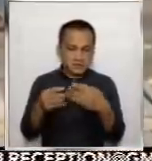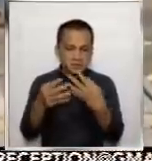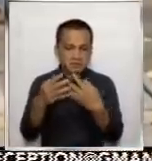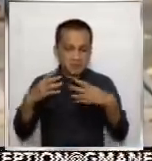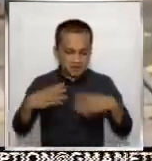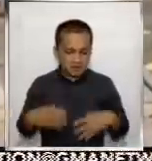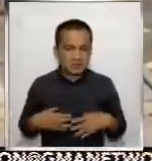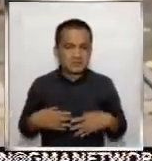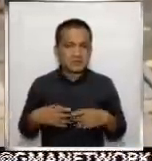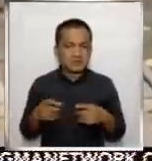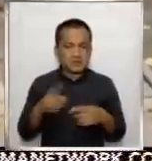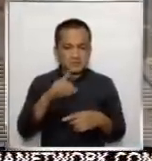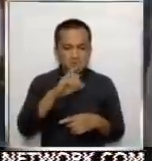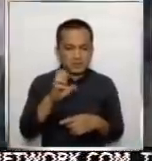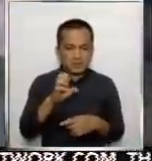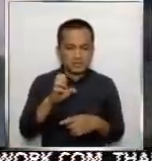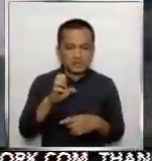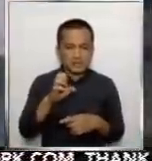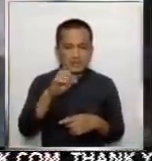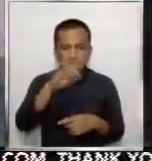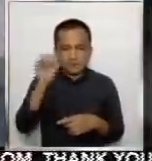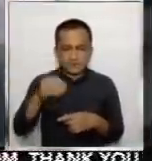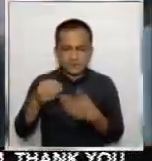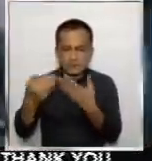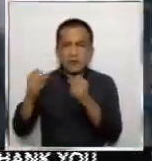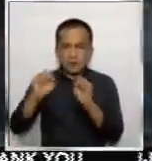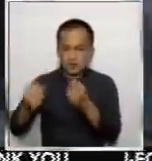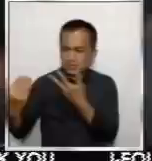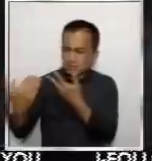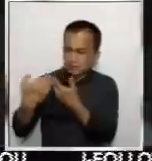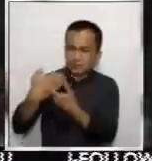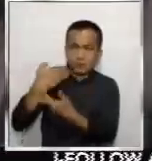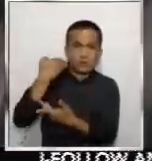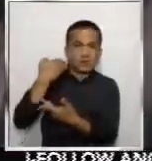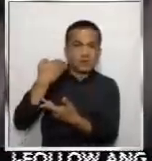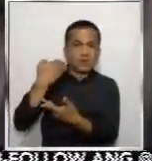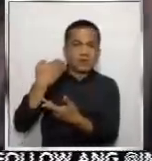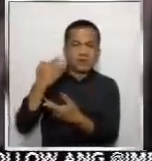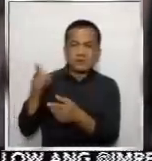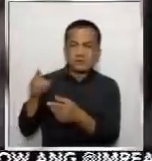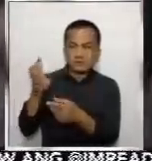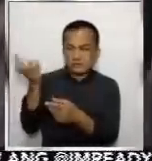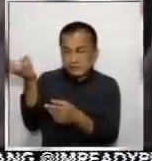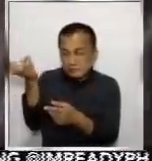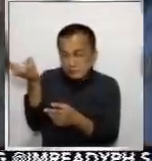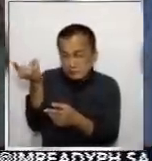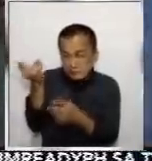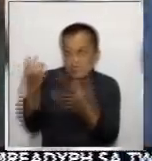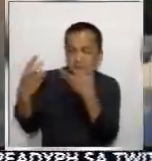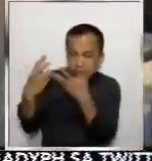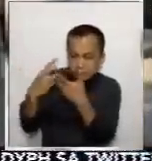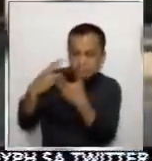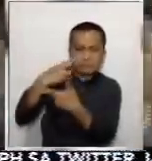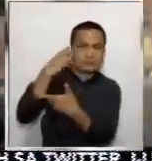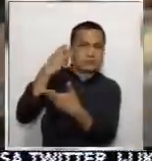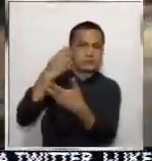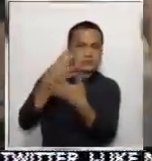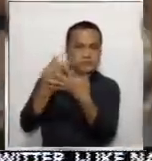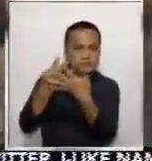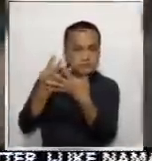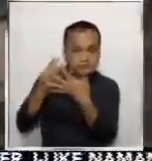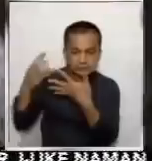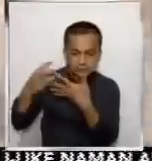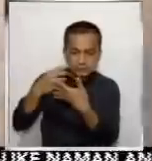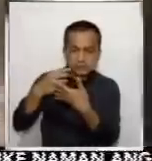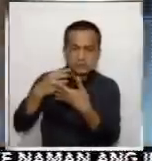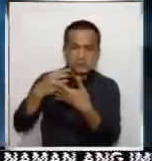May 100% leak rate daw ito dahil nakakapenetrate pa rin ang airborne particles sa tela at nakakapasok sa gap ng